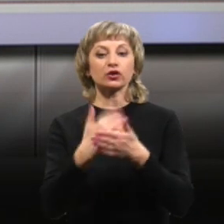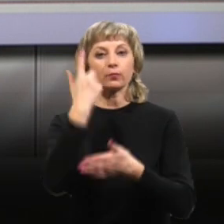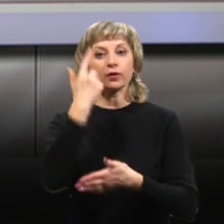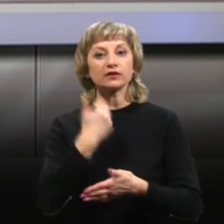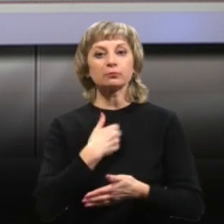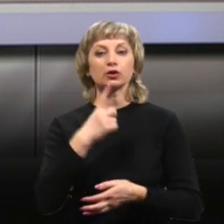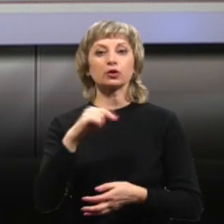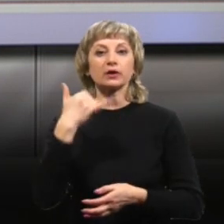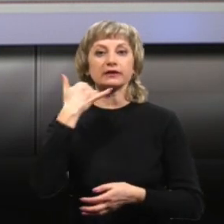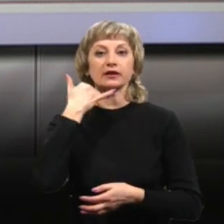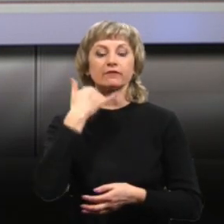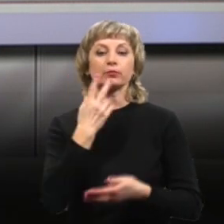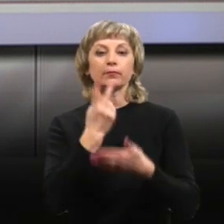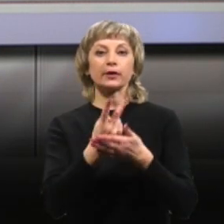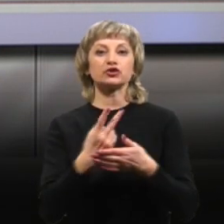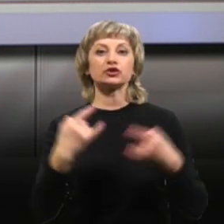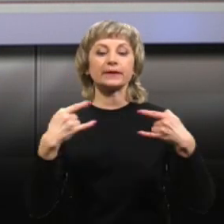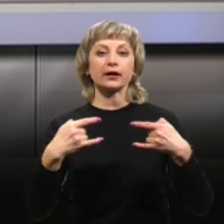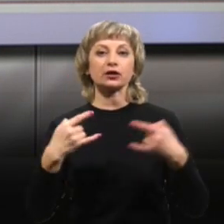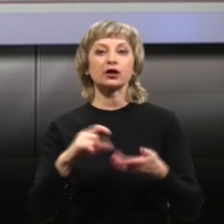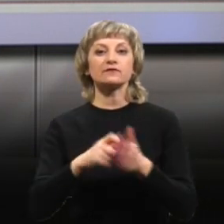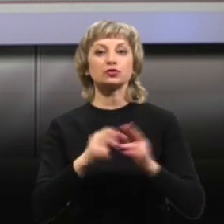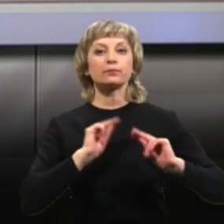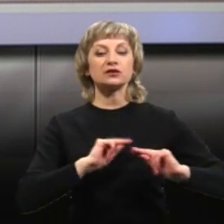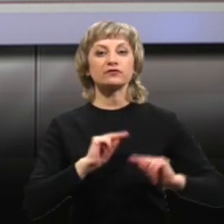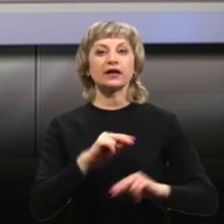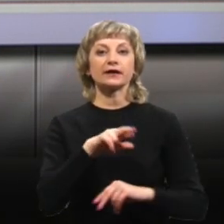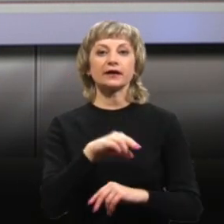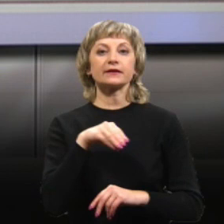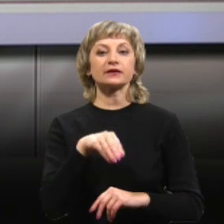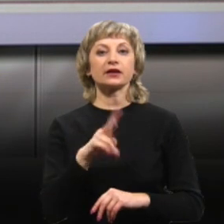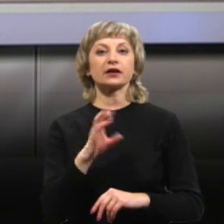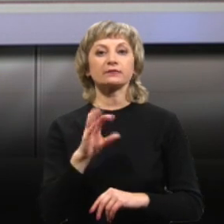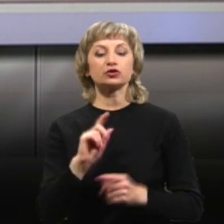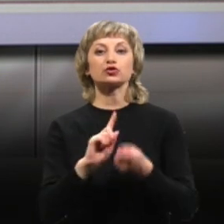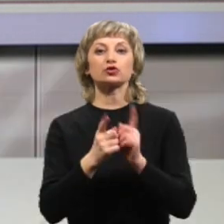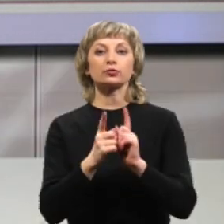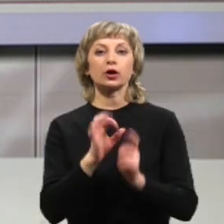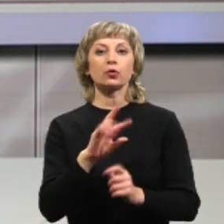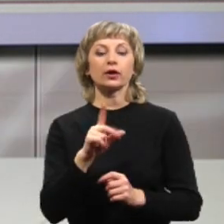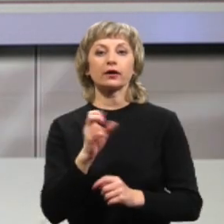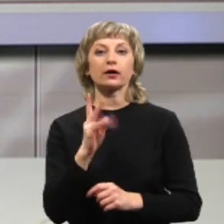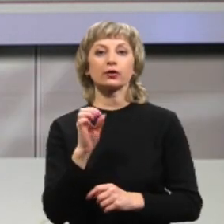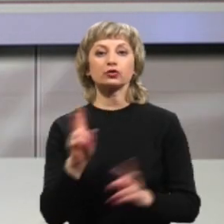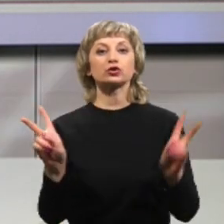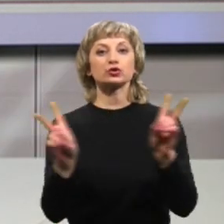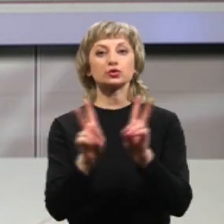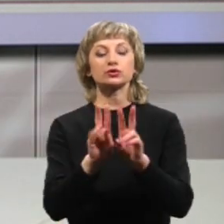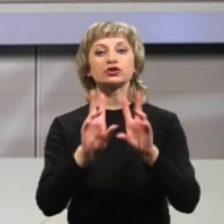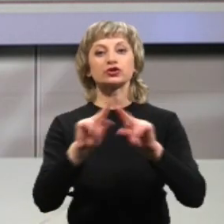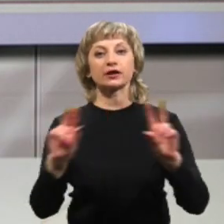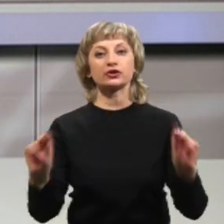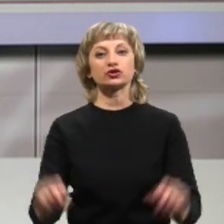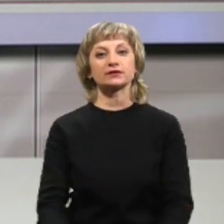повідомляйте нам за номером телефону, який ви бачите на екрані. У студії працювали я, Тетяна Климчук, та сурдоперекладачка Ольга Крот. До зустрічі і нехай